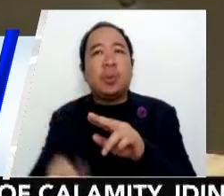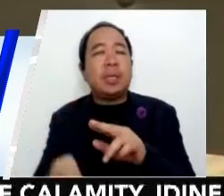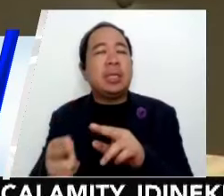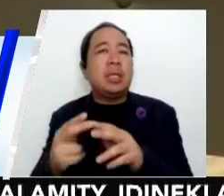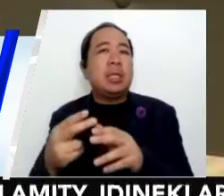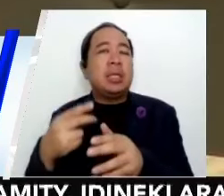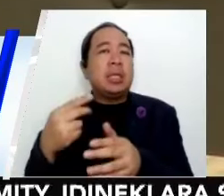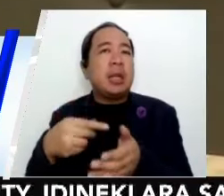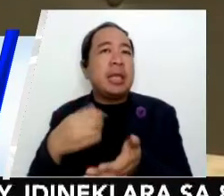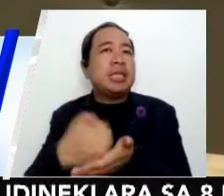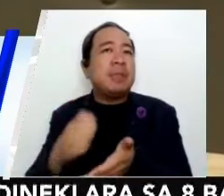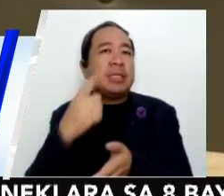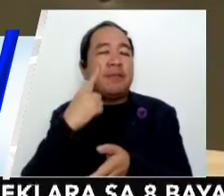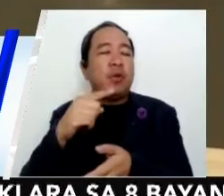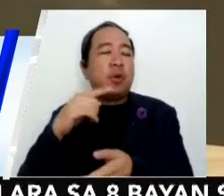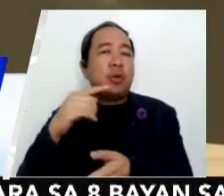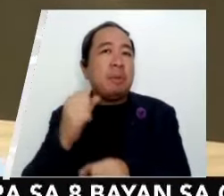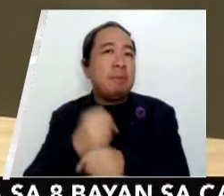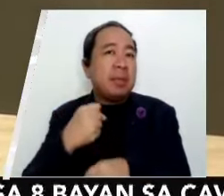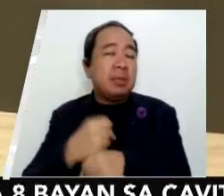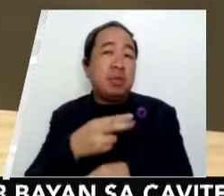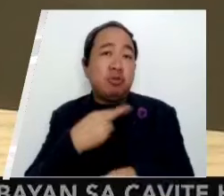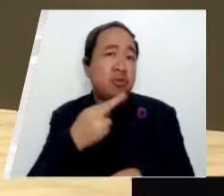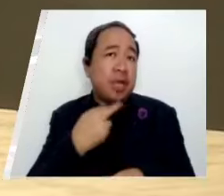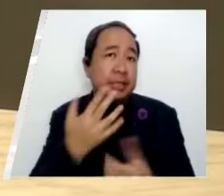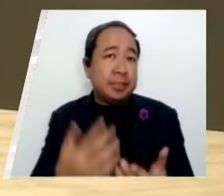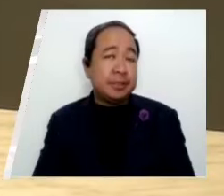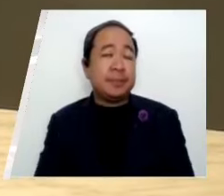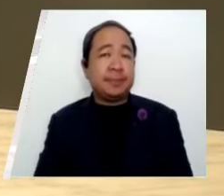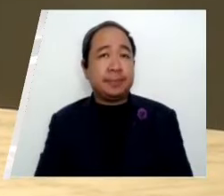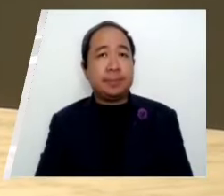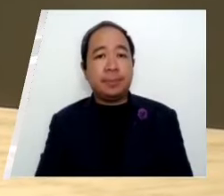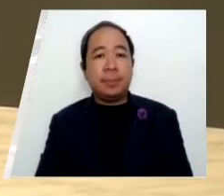bigas? Para sa GMA Integrated